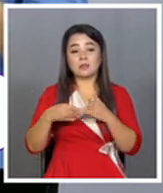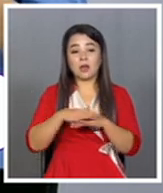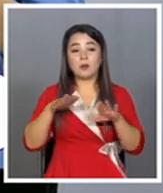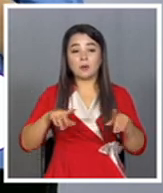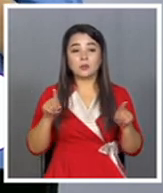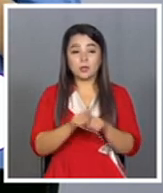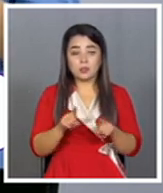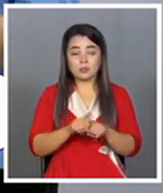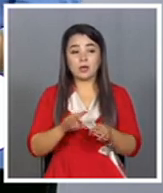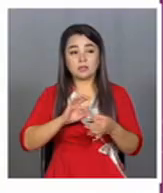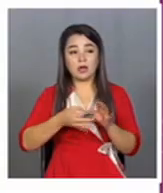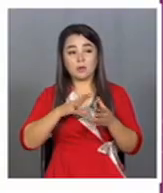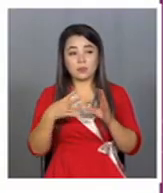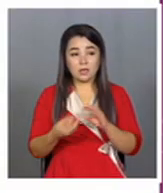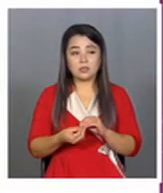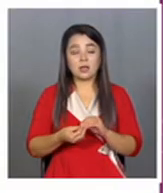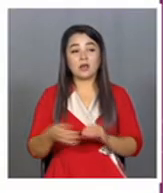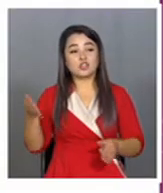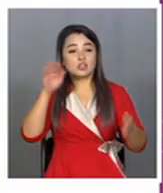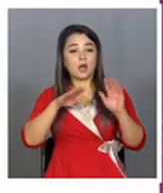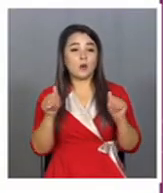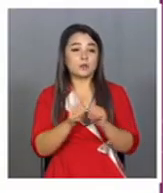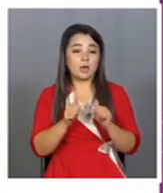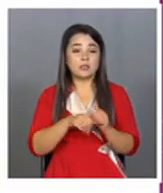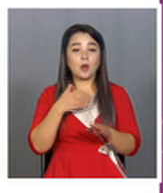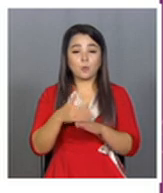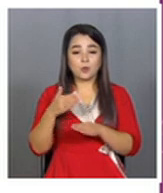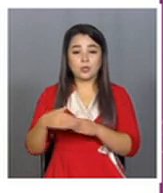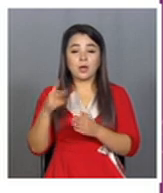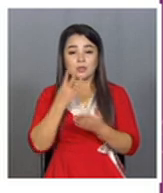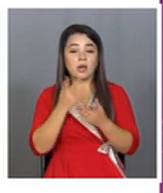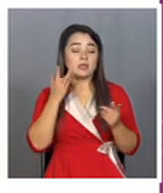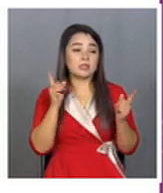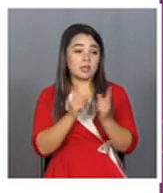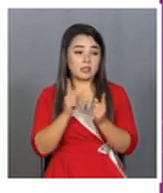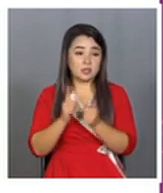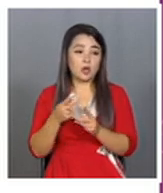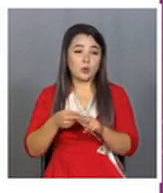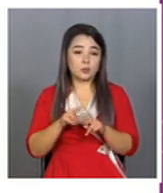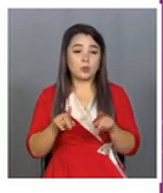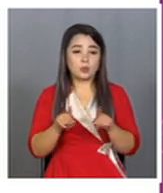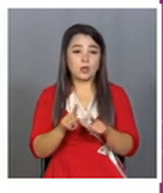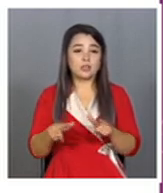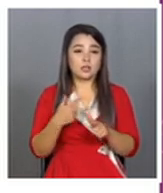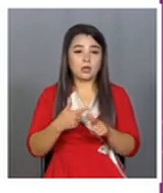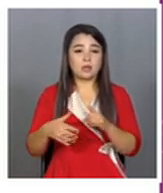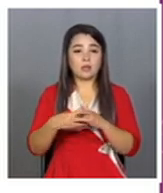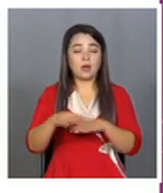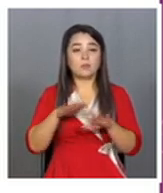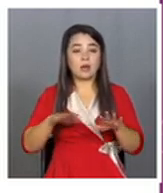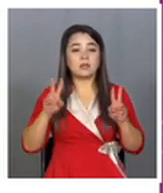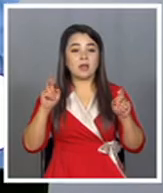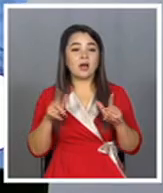қалқандар ежелгі тау жыныстан жер бетіне шығып жатқан бөлігі кездесті, сол жердің атымен бұл қалқандар